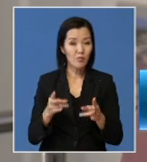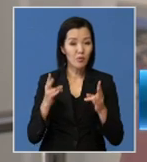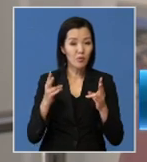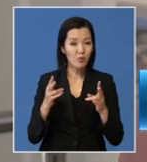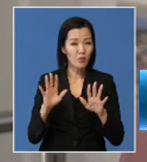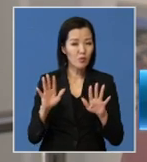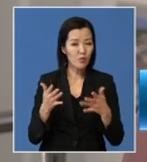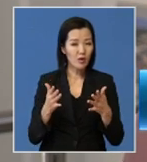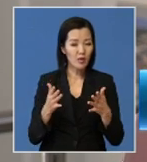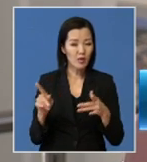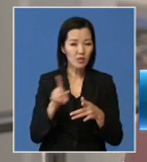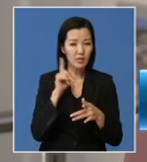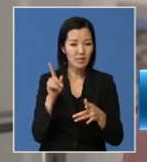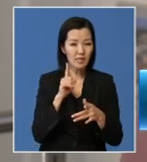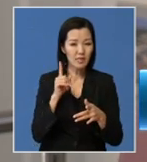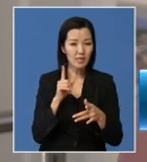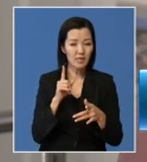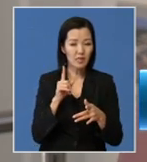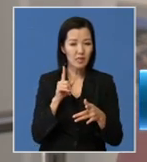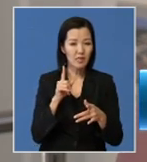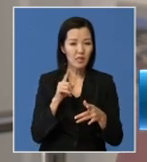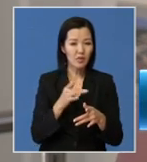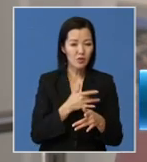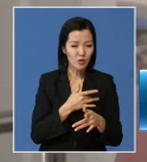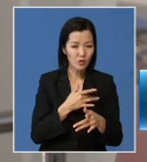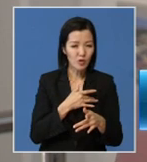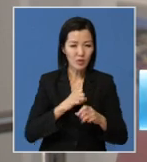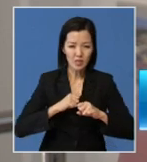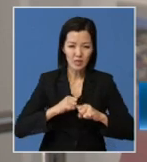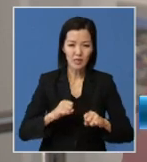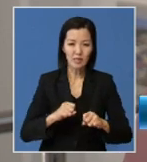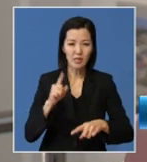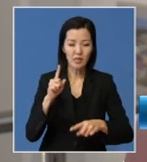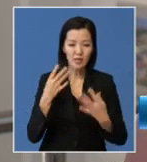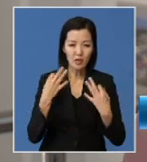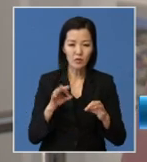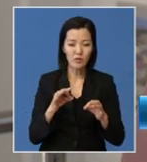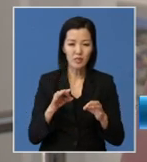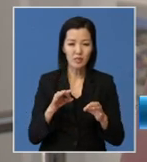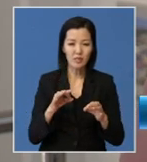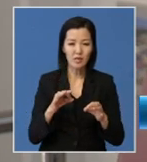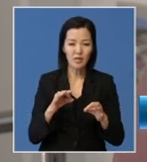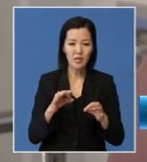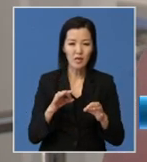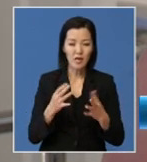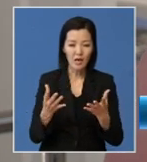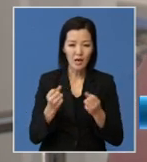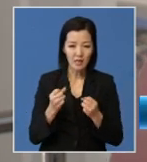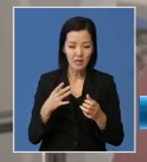өте жастардың жалындаған жүрегін ашып, бүкіл тәуелсіздікке жол ашты. Жастарымыз